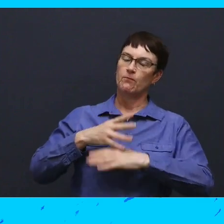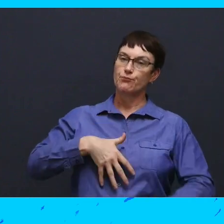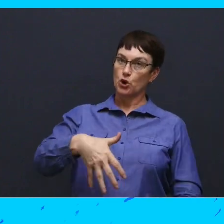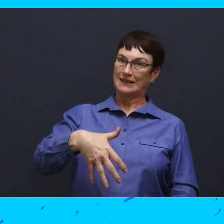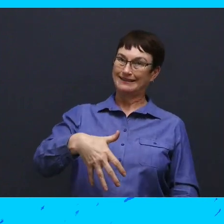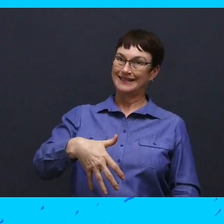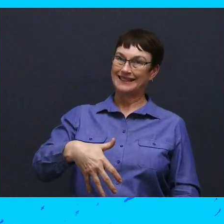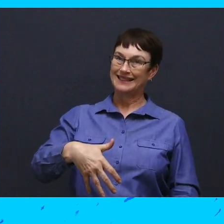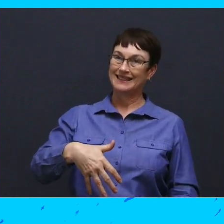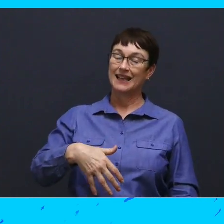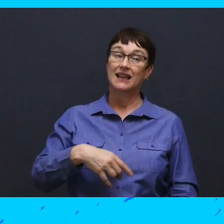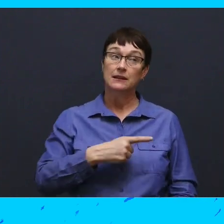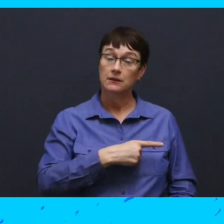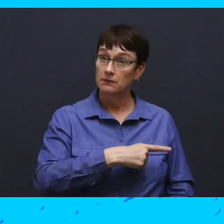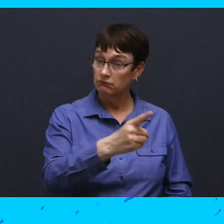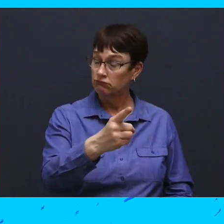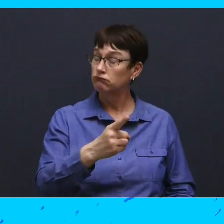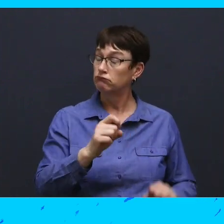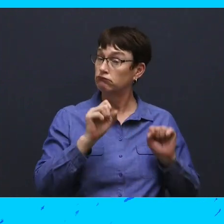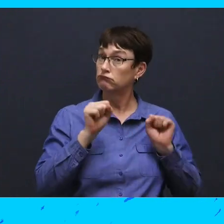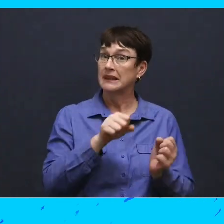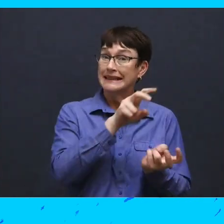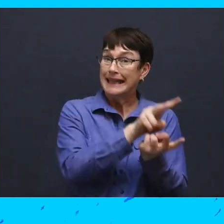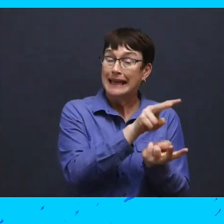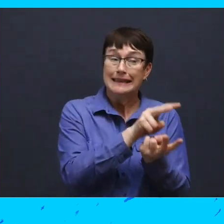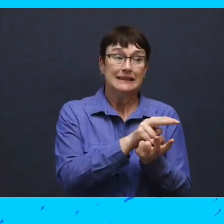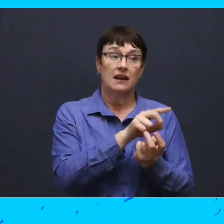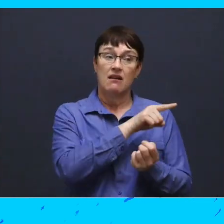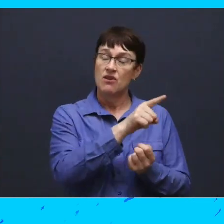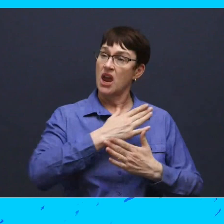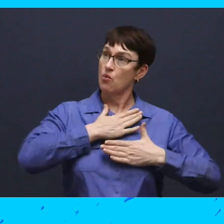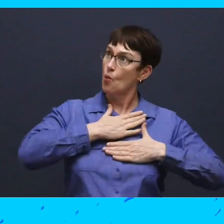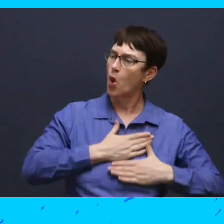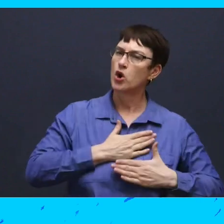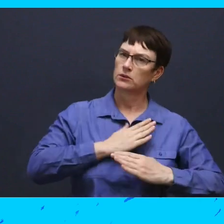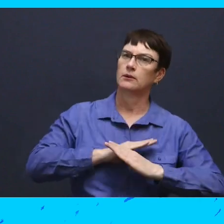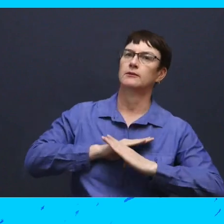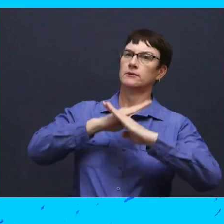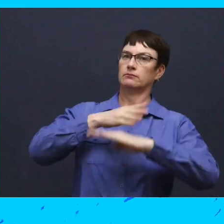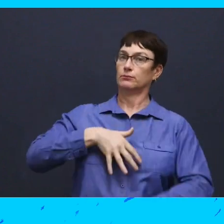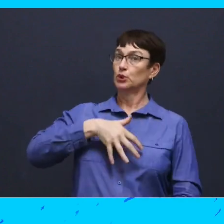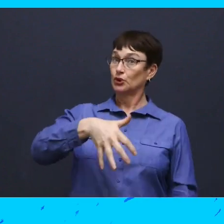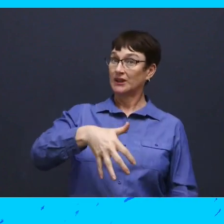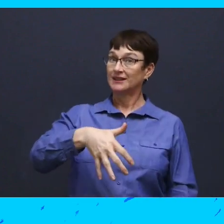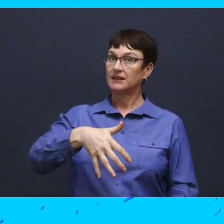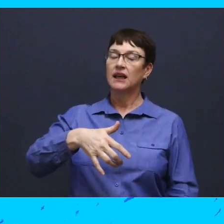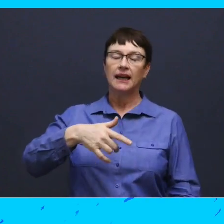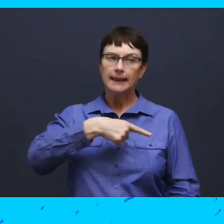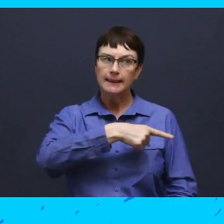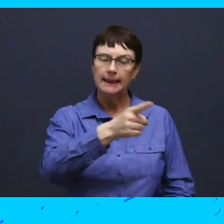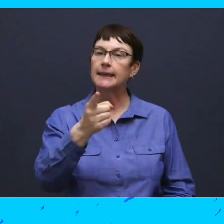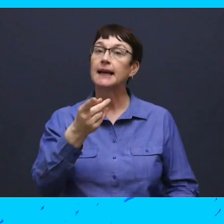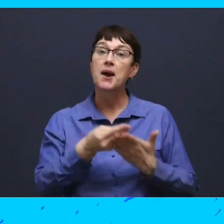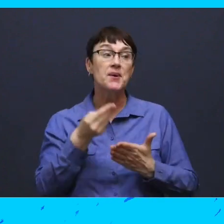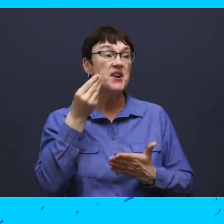Une des évidences les plus importantes pour nous, c'est que nous avons besoin des